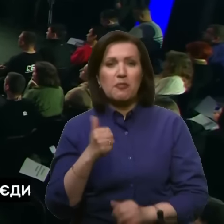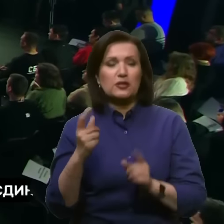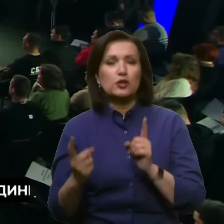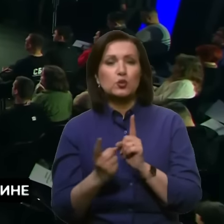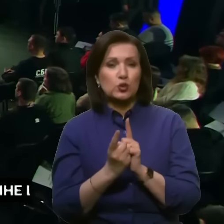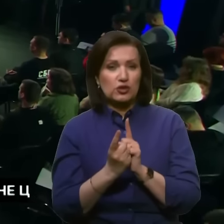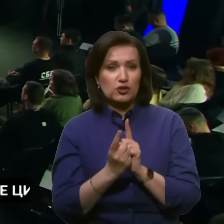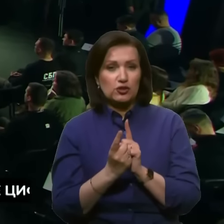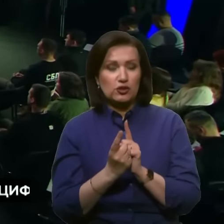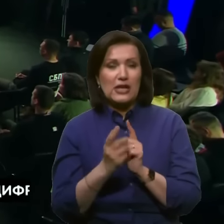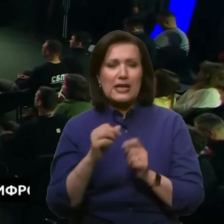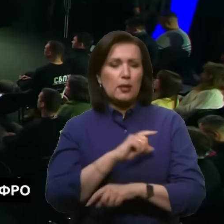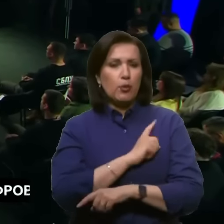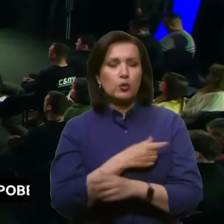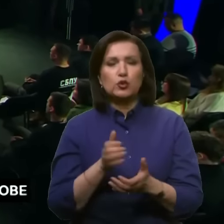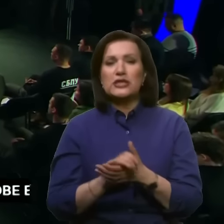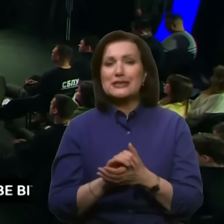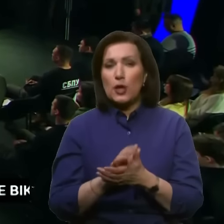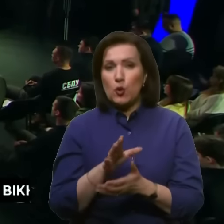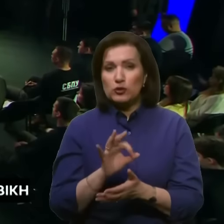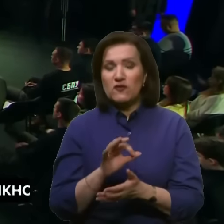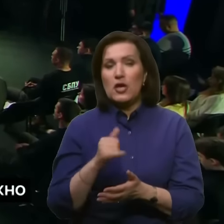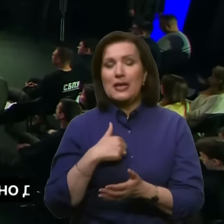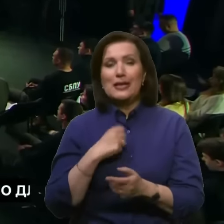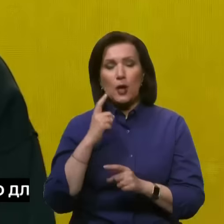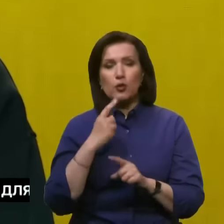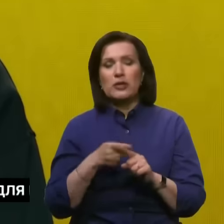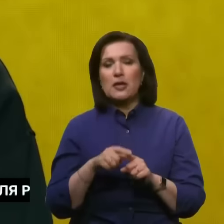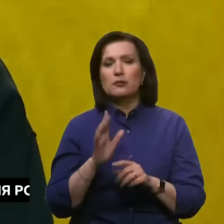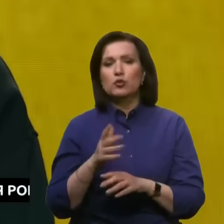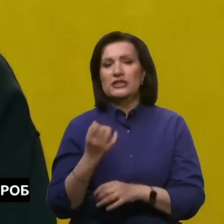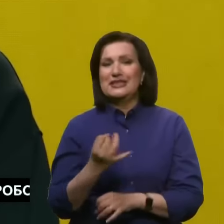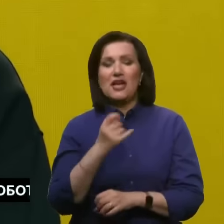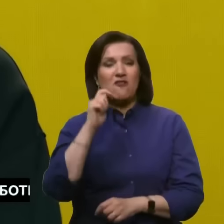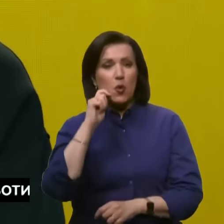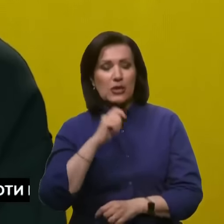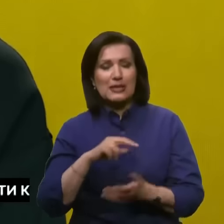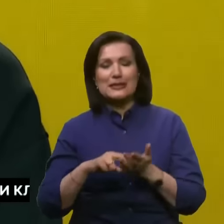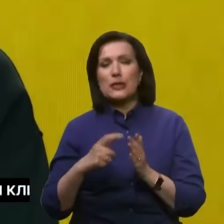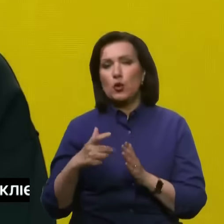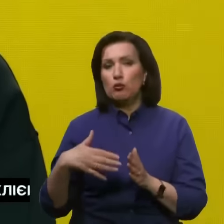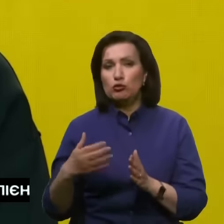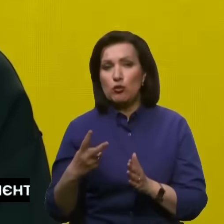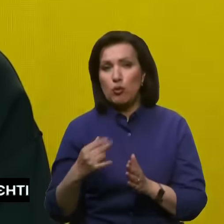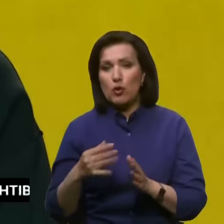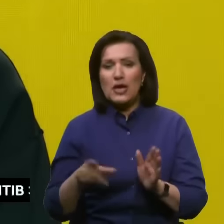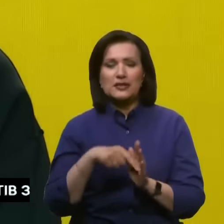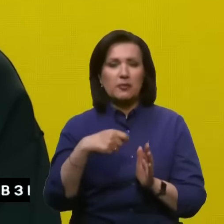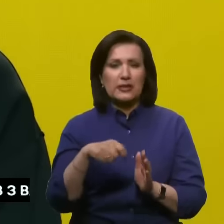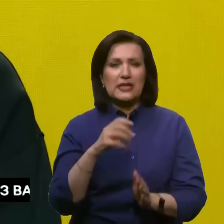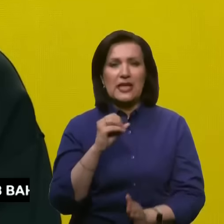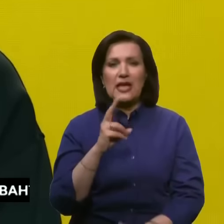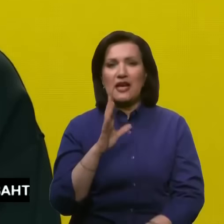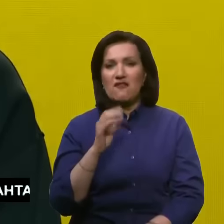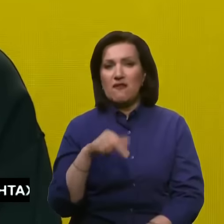перша особиста зустріч і потужне знайомство. І я думаю, що нам буде це дуже цікаво в Україні з економічного боку, з президентом